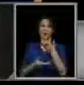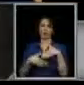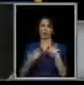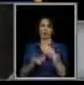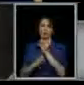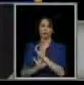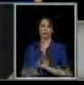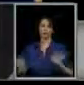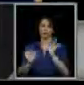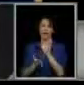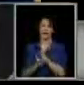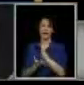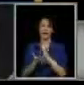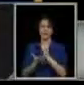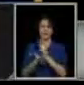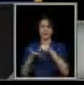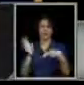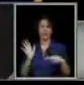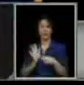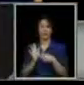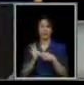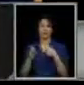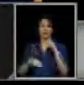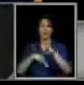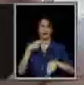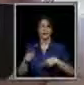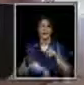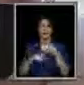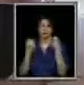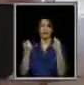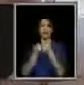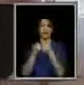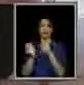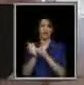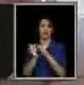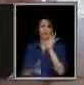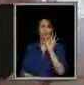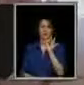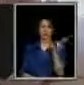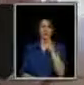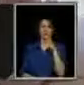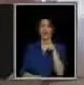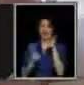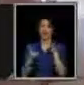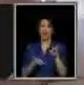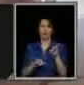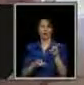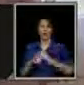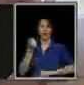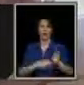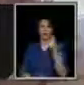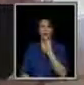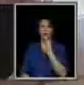לא הוכנה תוכנית לטיפול בחסוי המושתתת על צרכיו, רצונותיו ויכולותיו הכלכליות. רוב האנשים, גם אלה עם הפיגור, גם אלה עם